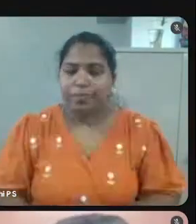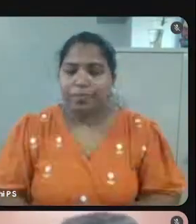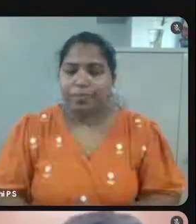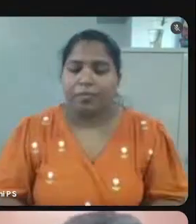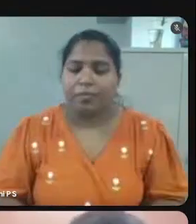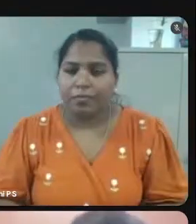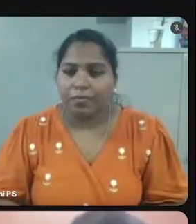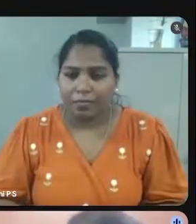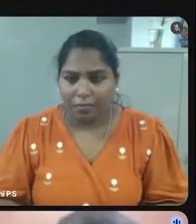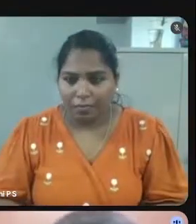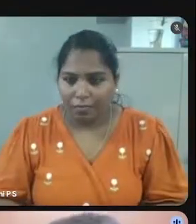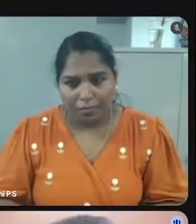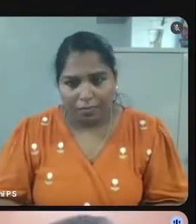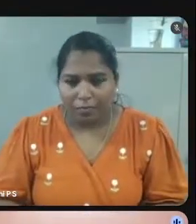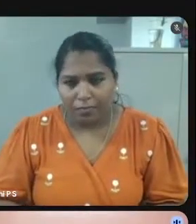ചോദിക്കട്ടെ?